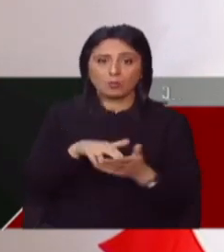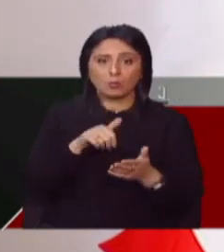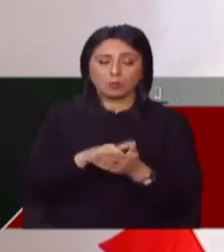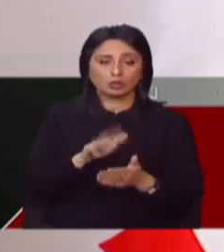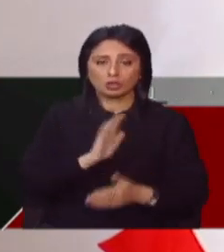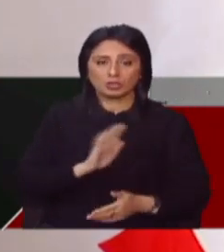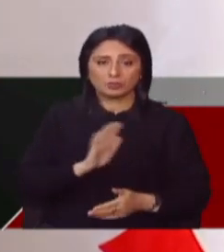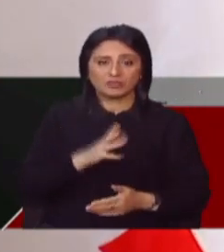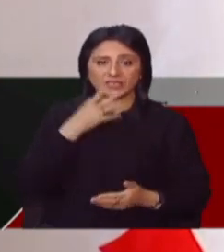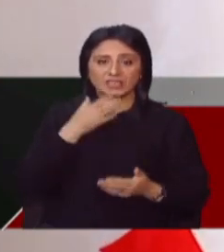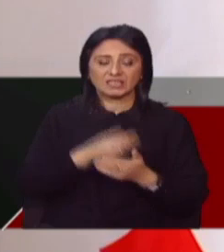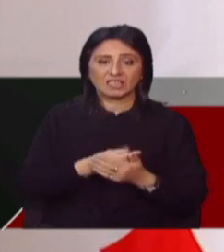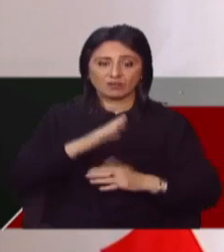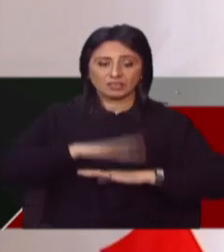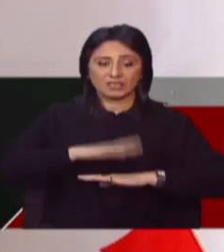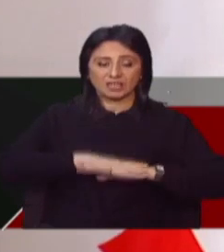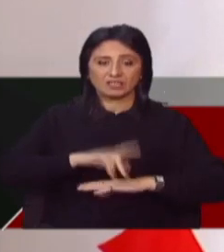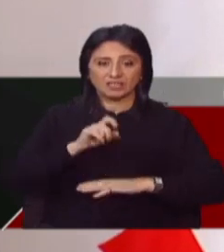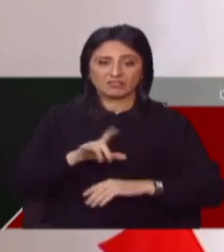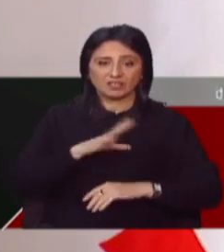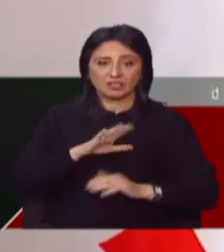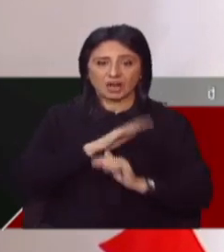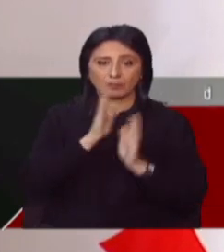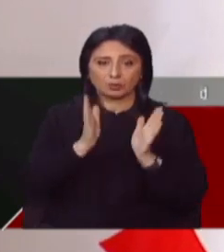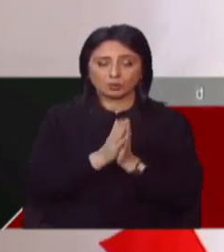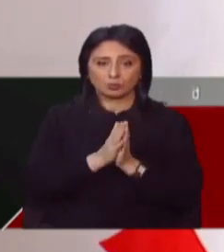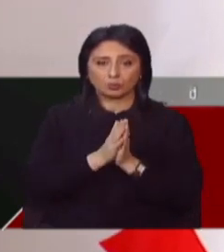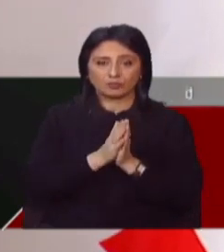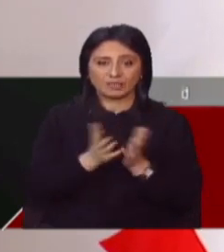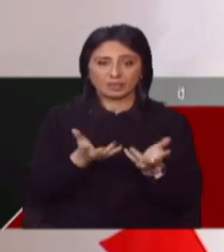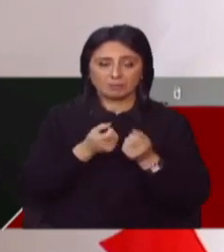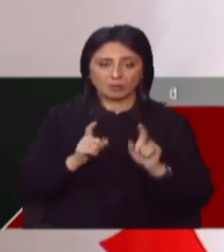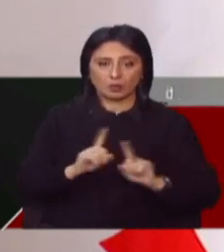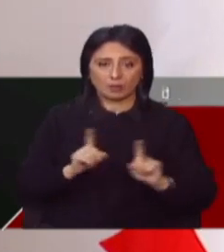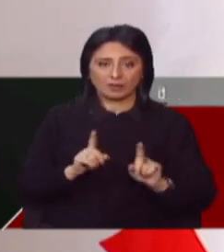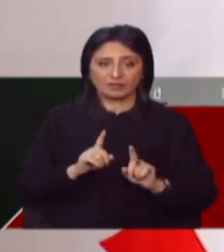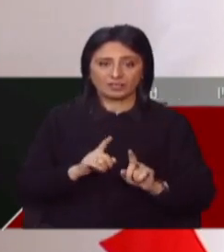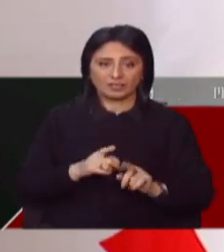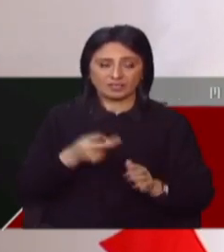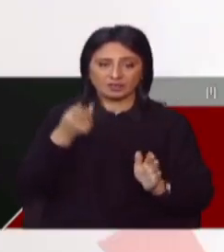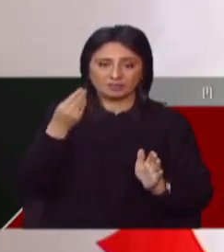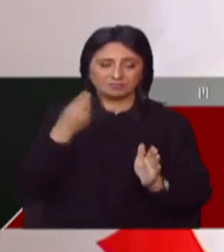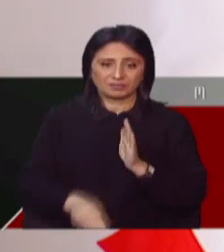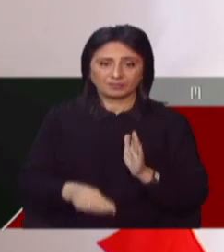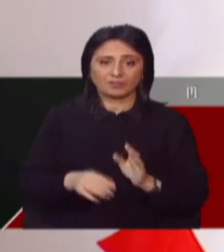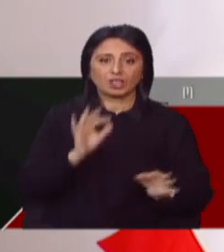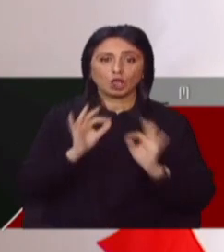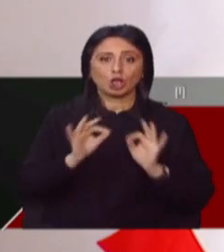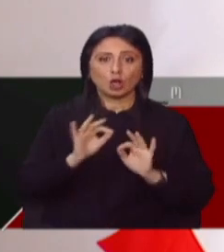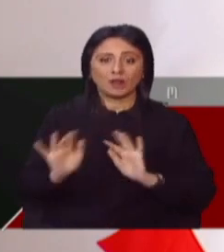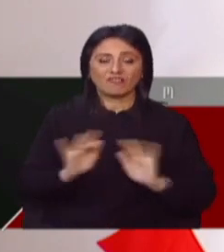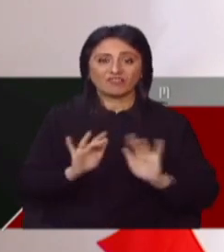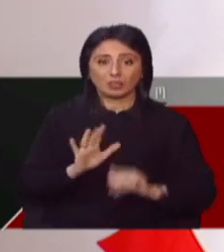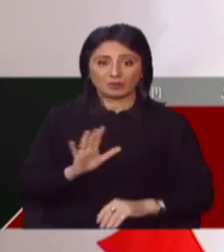არ მოუხდია საკუთარი საქციელისთვის, რომელიც იყო აბსოლუტურად მიუღებელი, უღირსი. Normalur vitarebashi